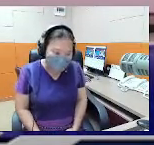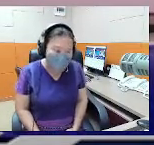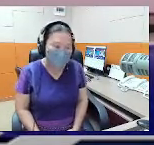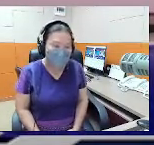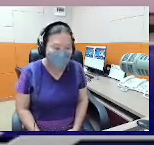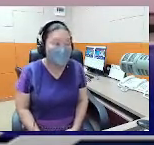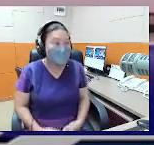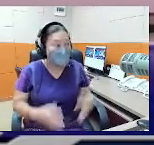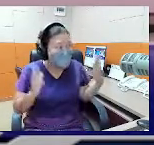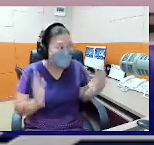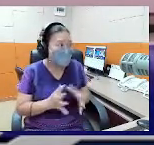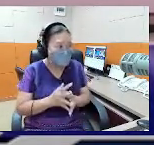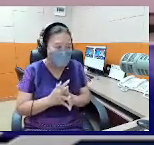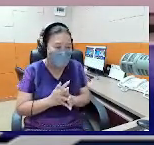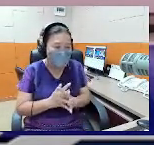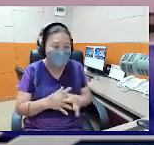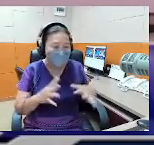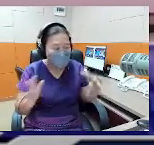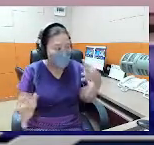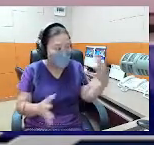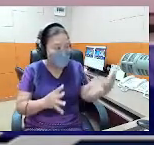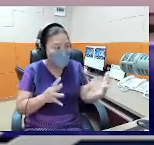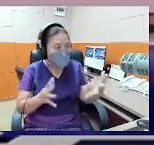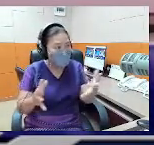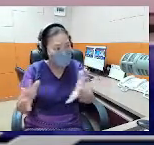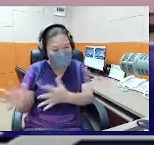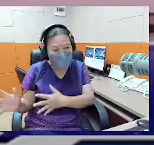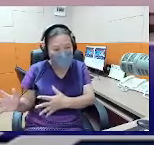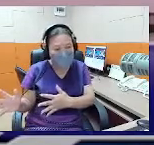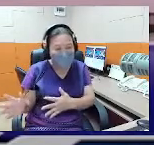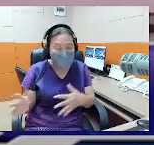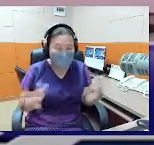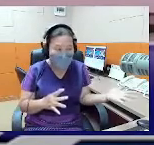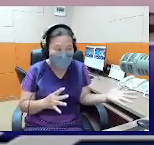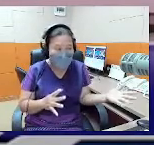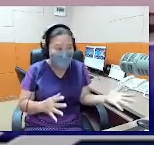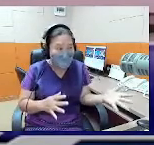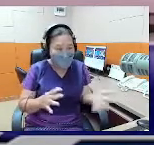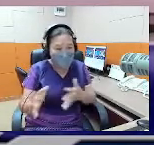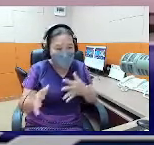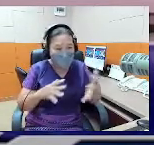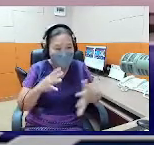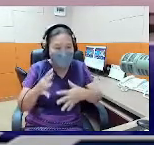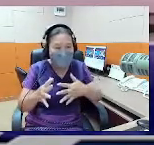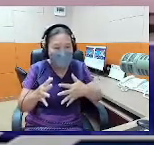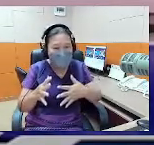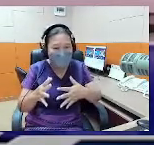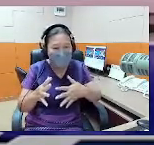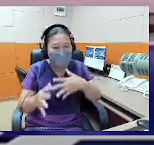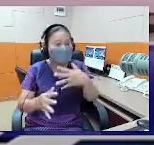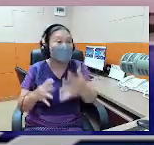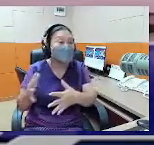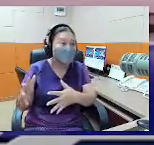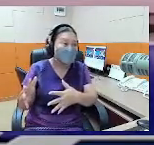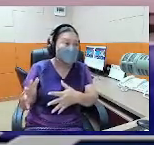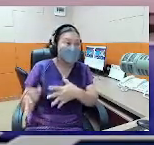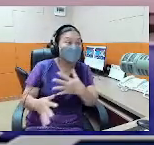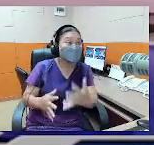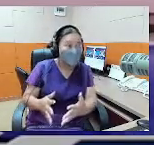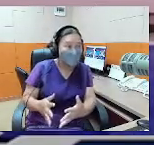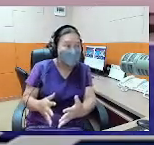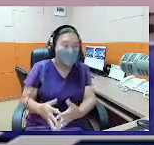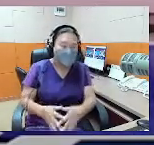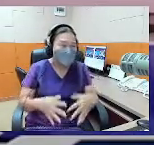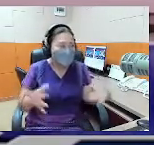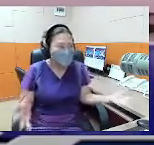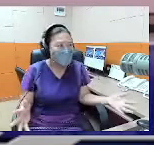ต ค่ะนอกเหนือจากนี้นะคะน้องอาจจะไปประกอบธุรกิจส่วนตัวได้ที่ฉันเคยด้วยความที่ทำงานแล้วก็ทำโครงการเกี่ยวกับชช